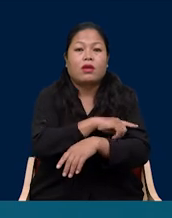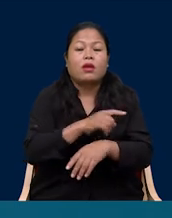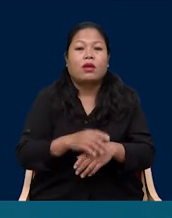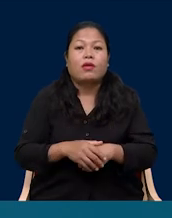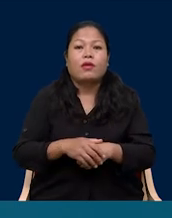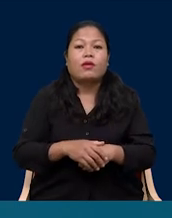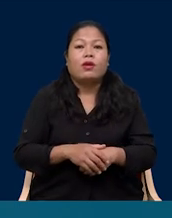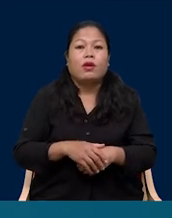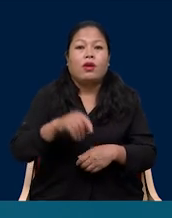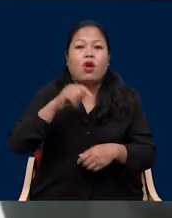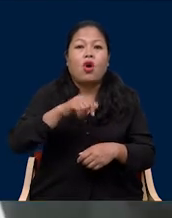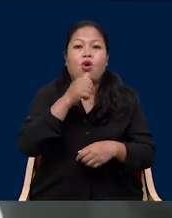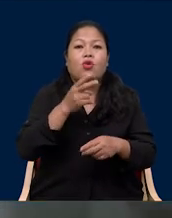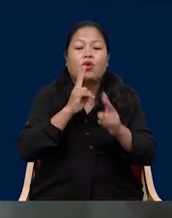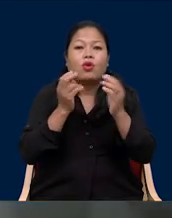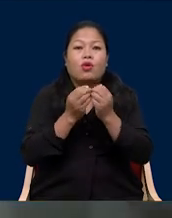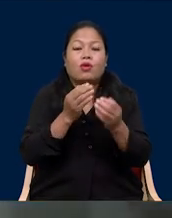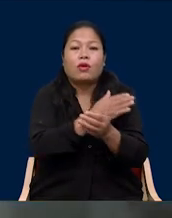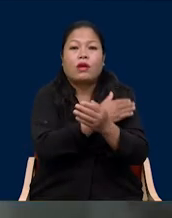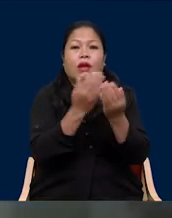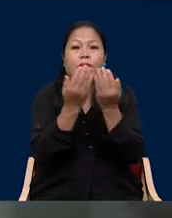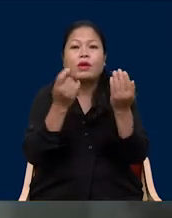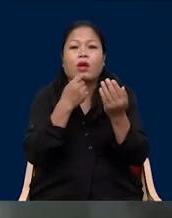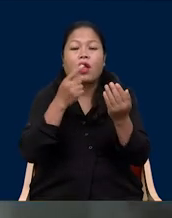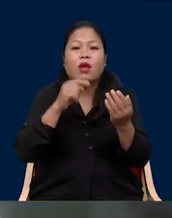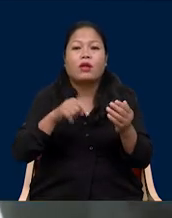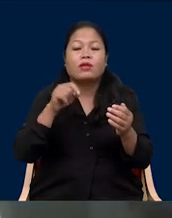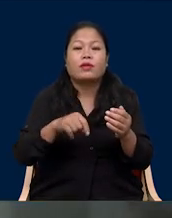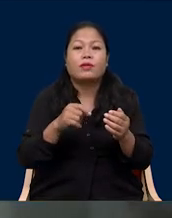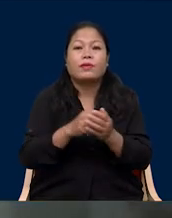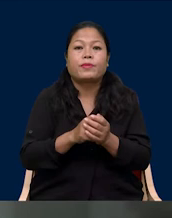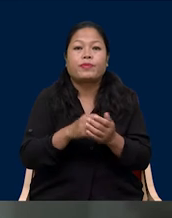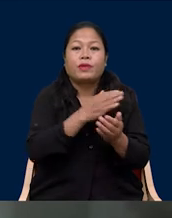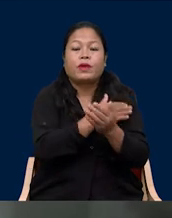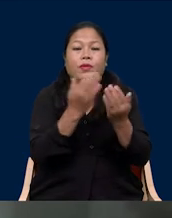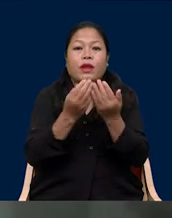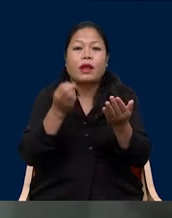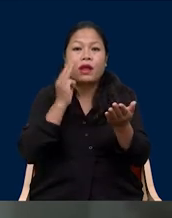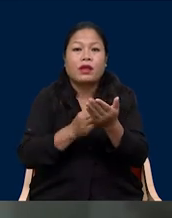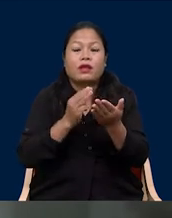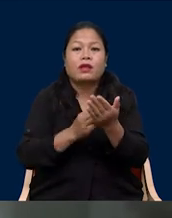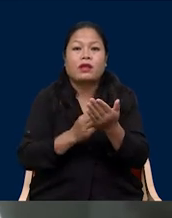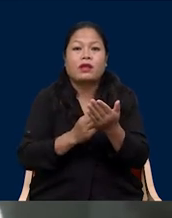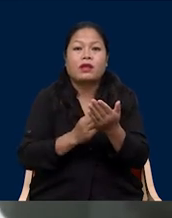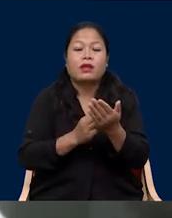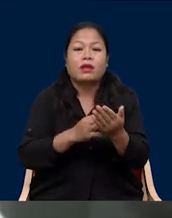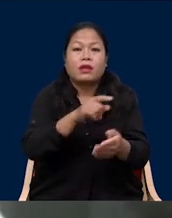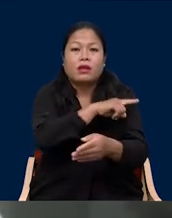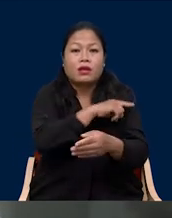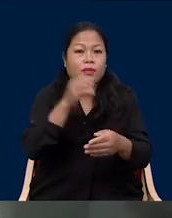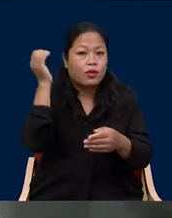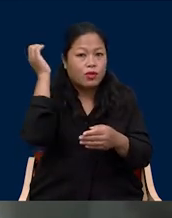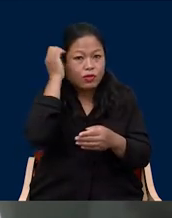पर्सनली एज अ जर्नलिस्ट। हजुर, अनि अर्को कुरा भनेको चाहिँ मिडिया भनेको चाहिँ अब अहिले आएर एउटा मिडिया मात्र नभएर यार एज